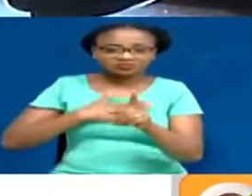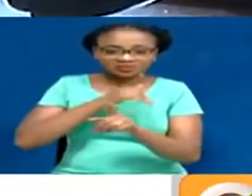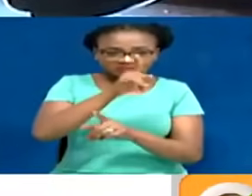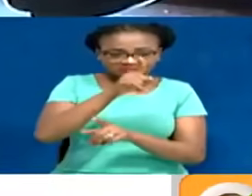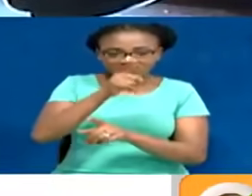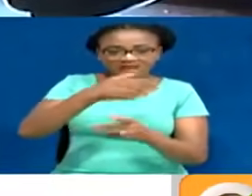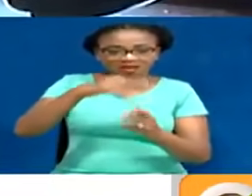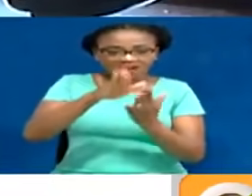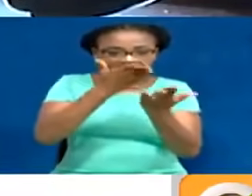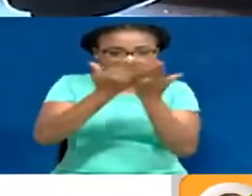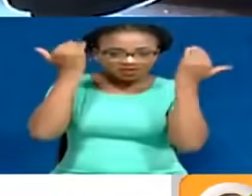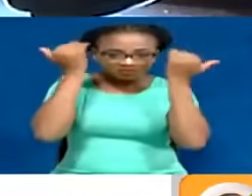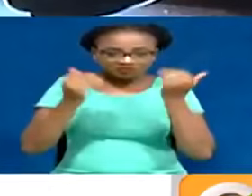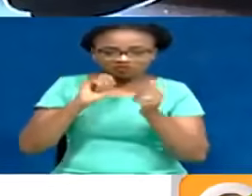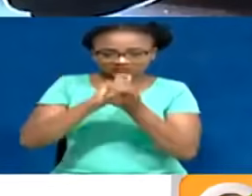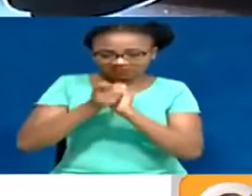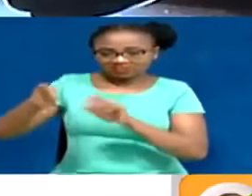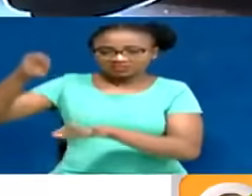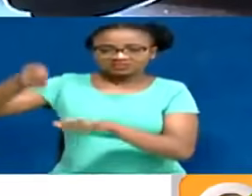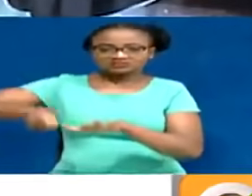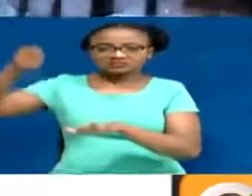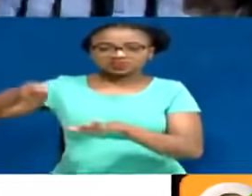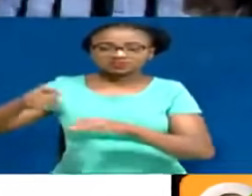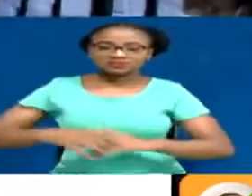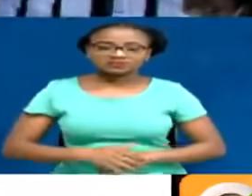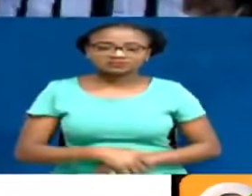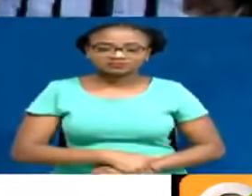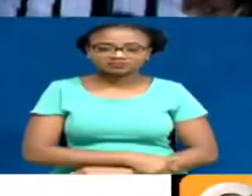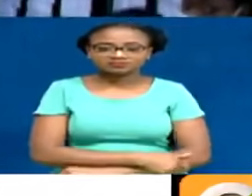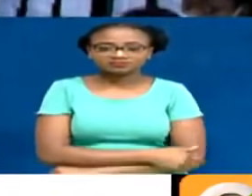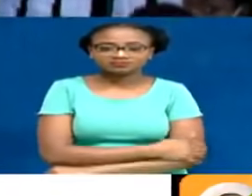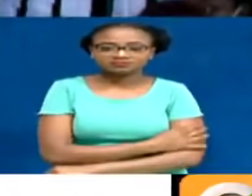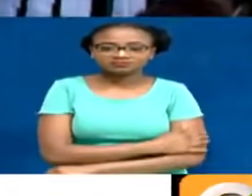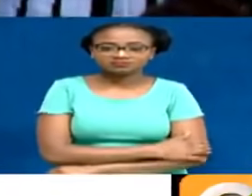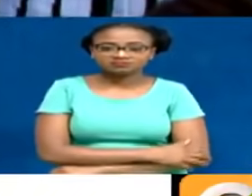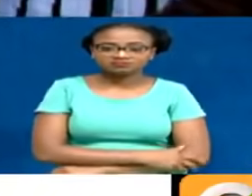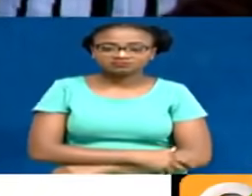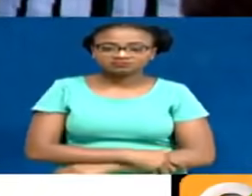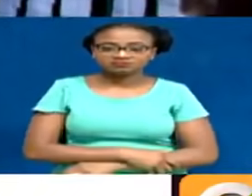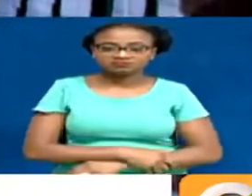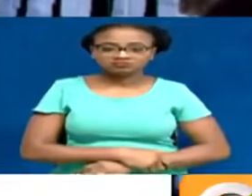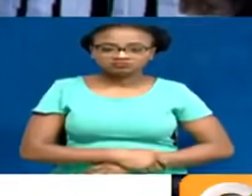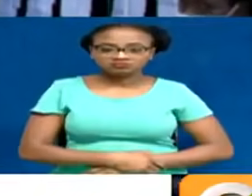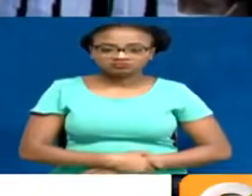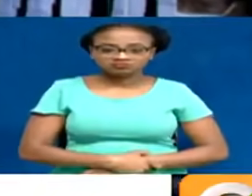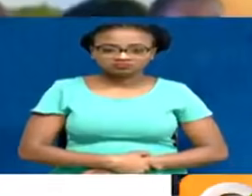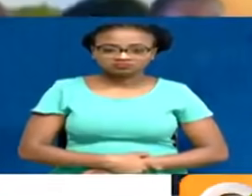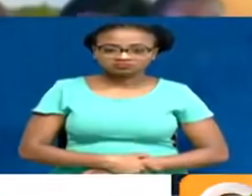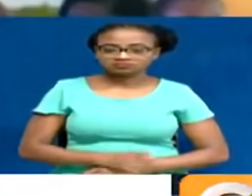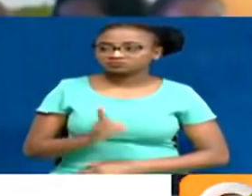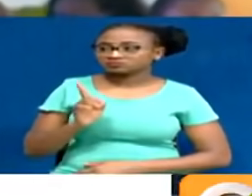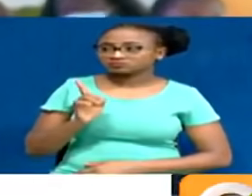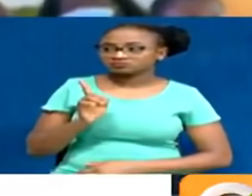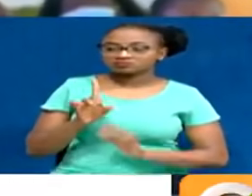kuu. Zuya Walter anatueleza zaidi. Donating 20 minutes. Then there is Njoki Mboshe. Mawakili wa